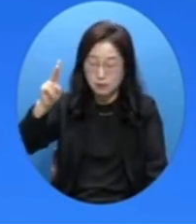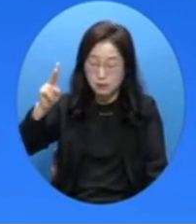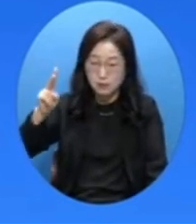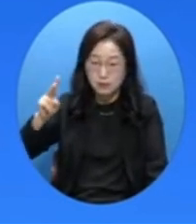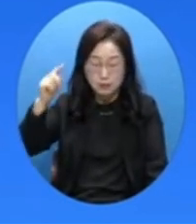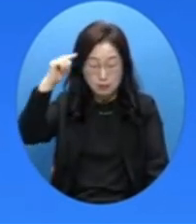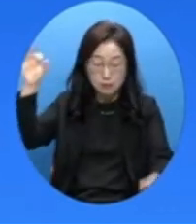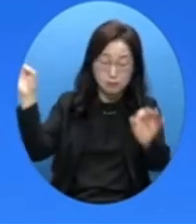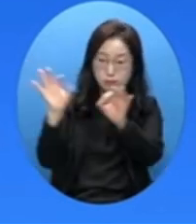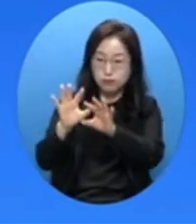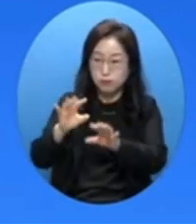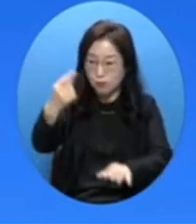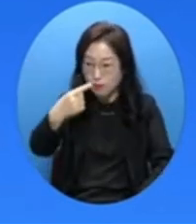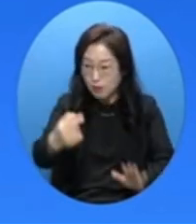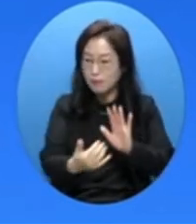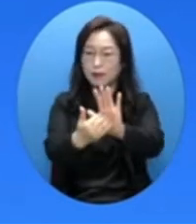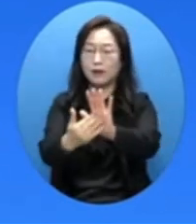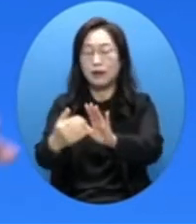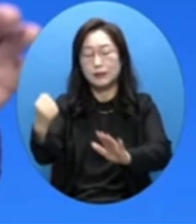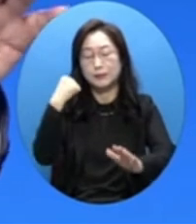힘으로 막아낼 수가 없습니다.